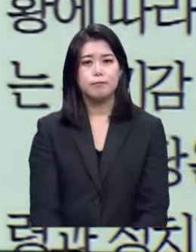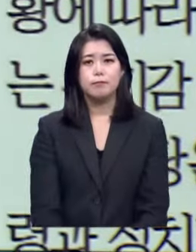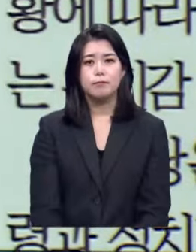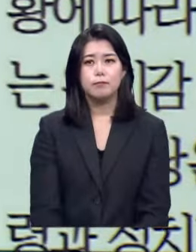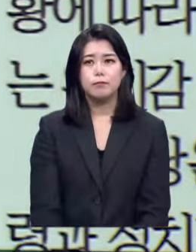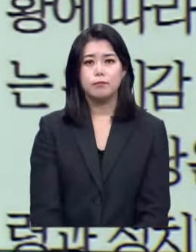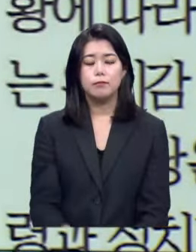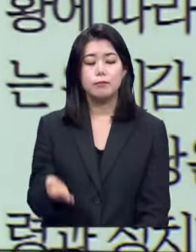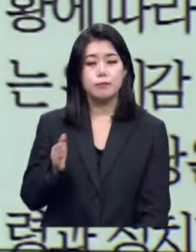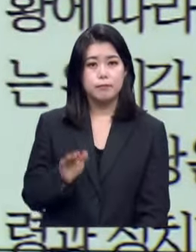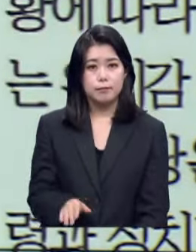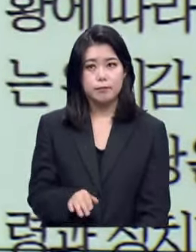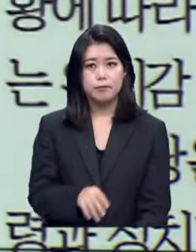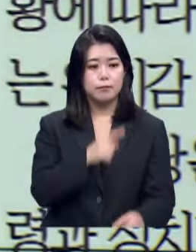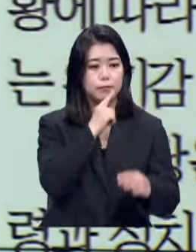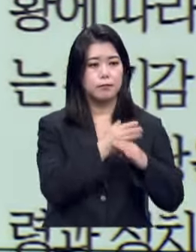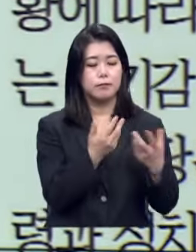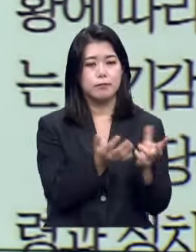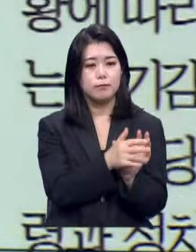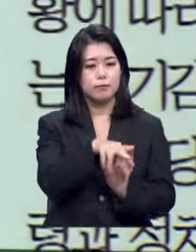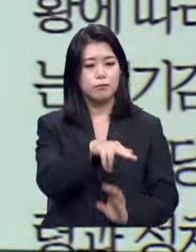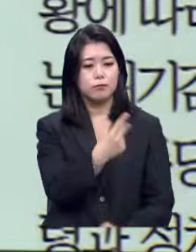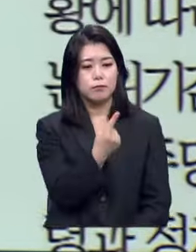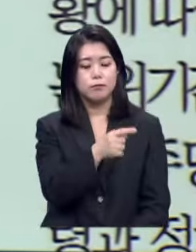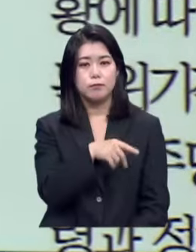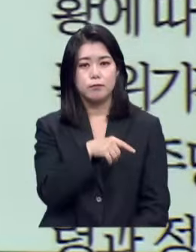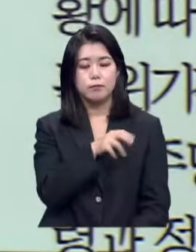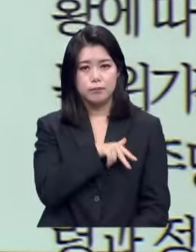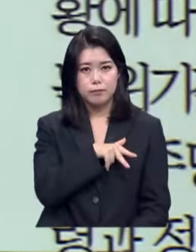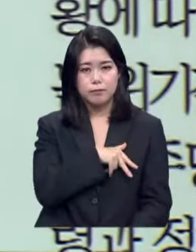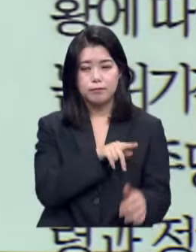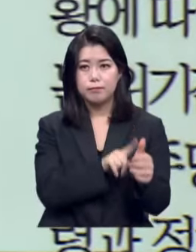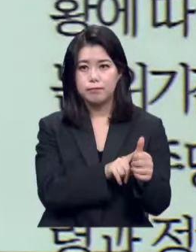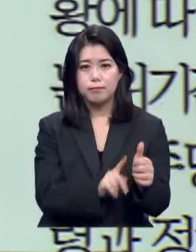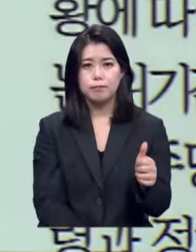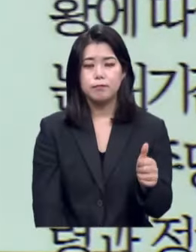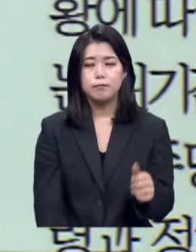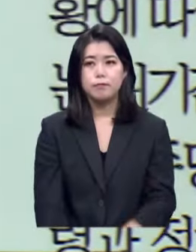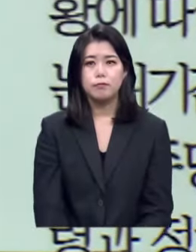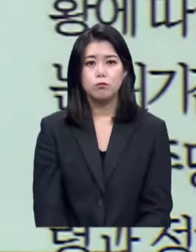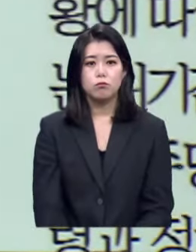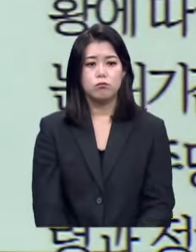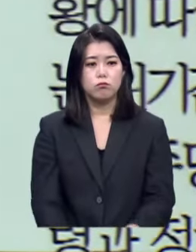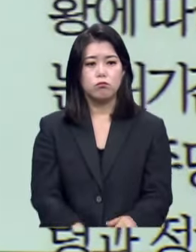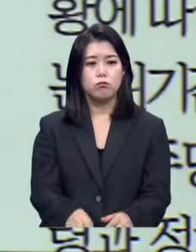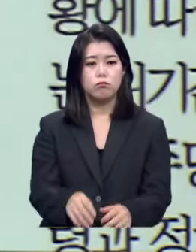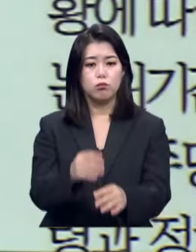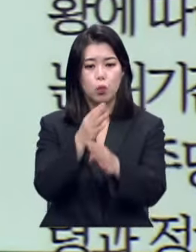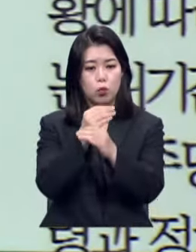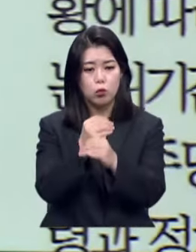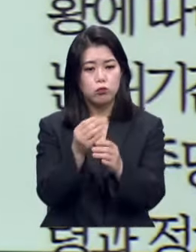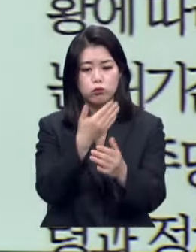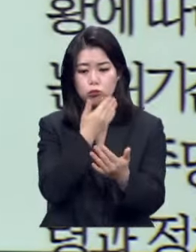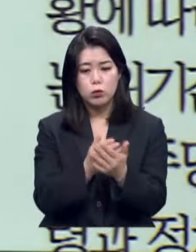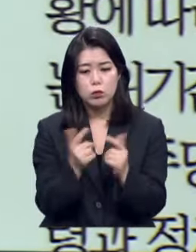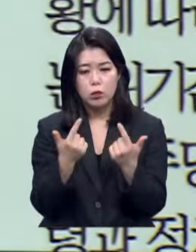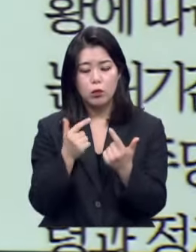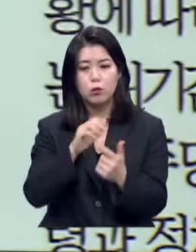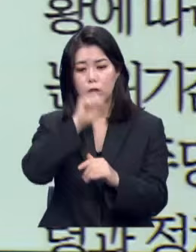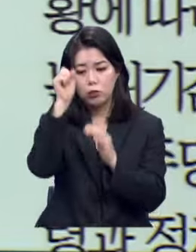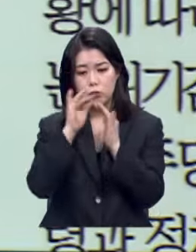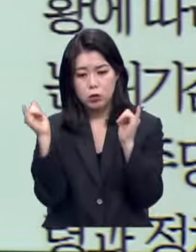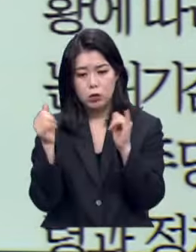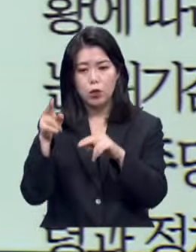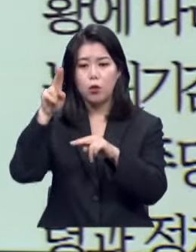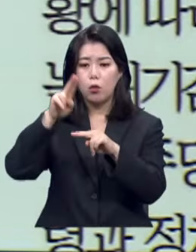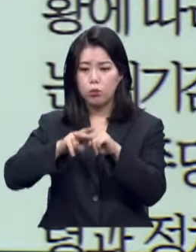하 근데 여기에 대해서 민주당의 조승래 대변인은 뭐라고 얘기를 하느냐 언제고 중요하지 않아요 당선인이 뭐 제임